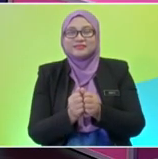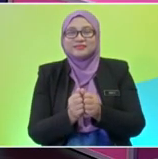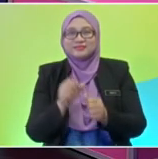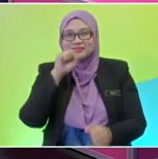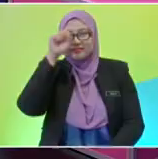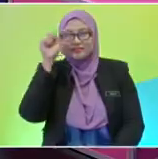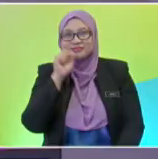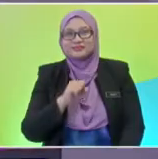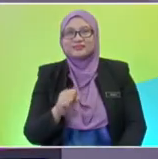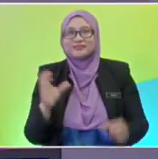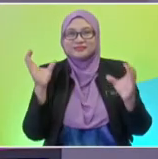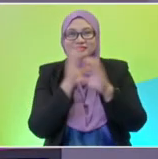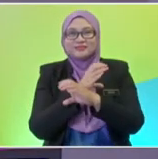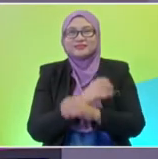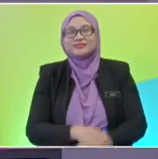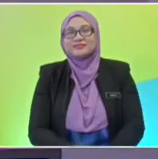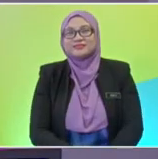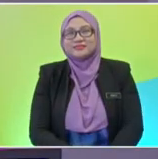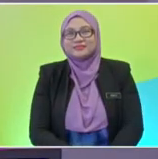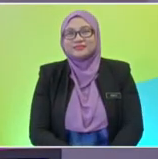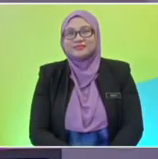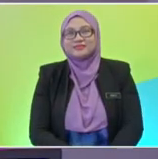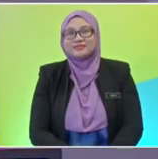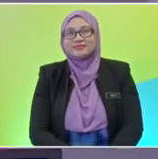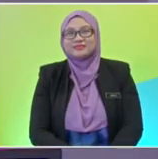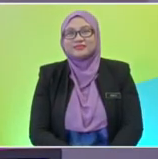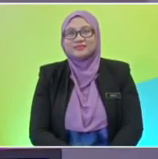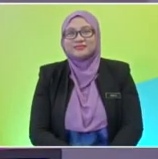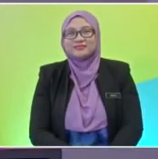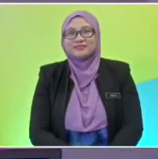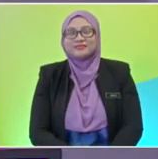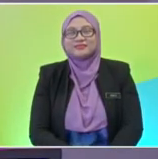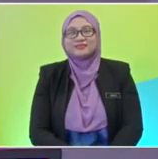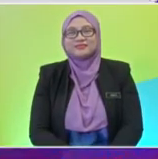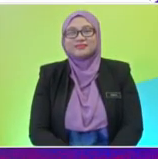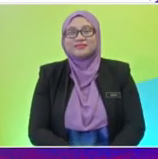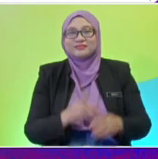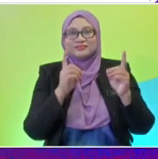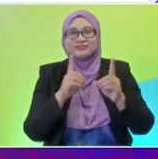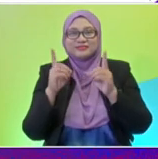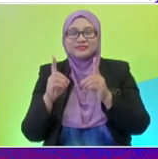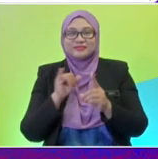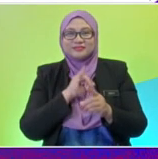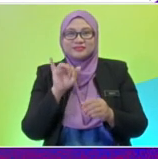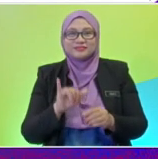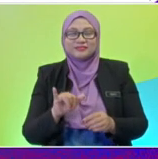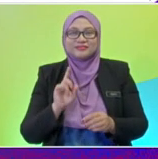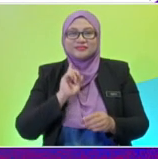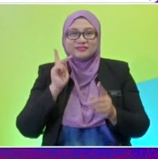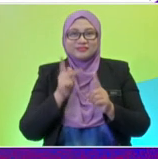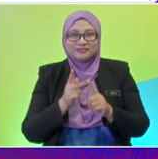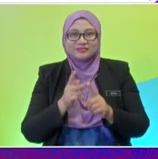oke di sini ada satu situasi cego akan bacakan murid Tolong Dengar betul-betul sempurna hari jadi saya yang ke-8